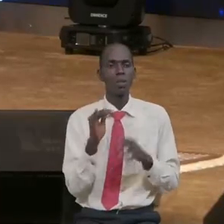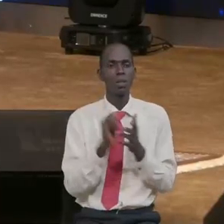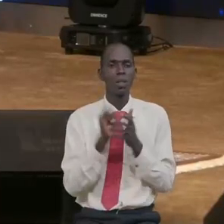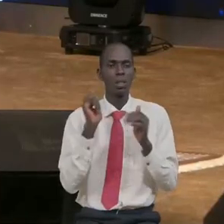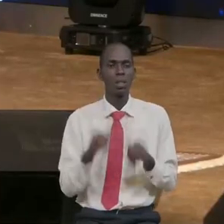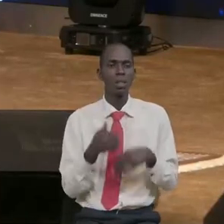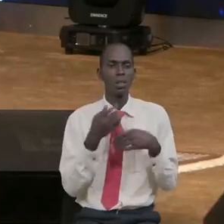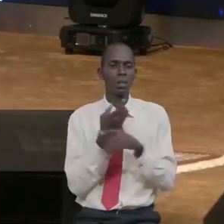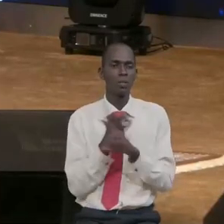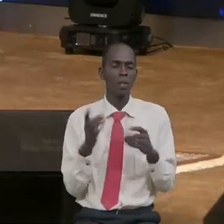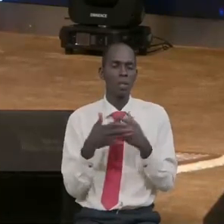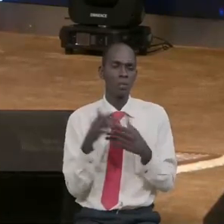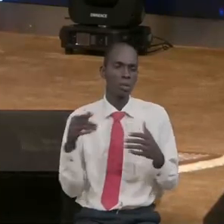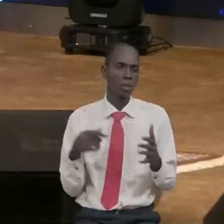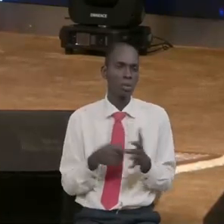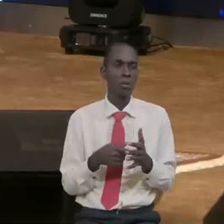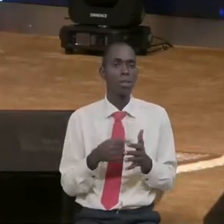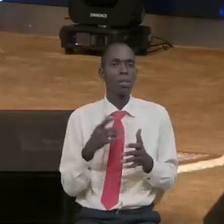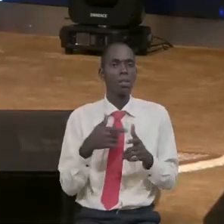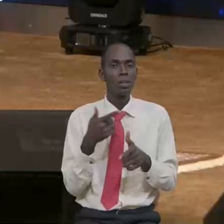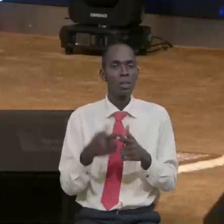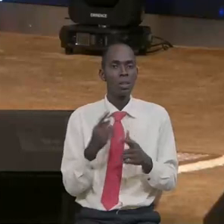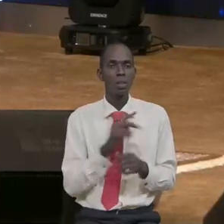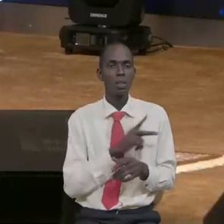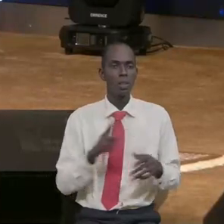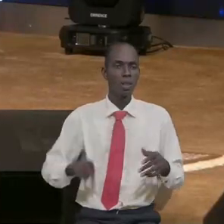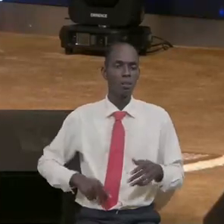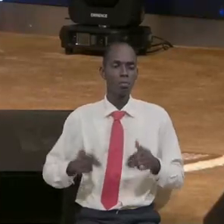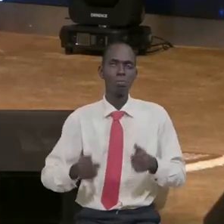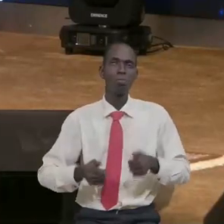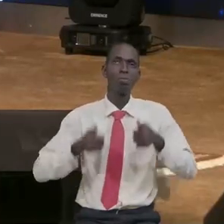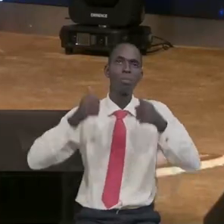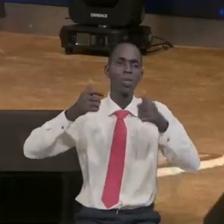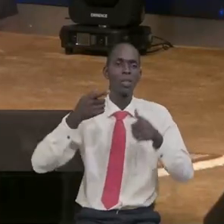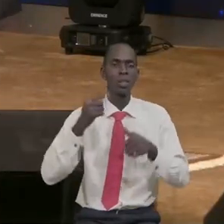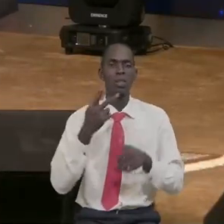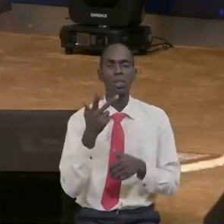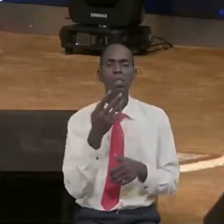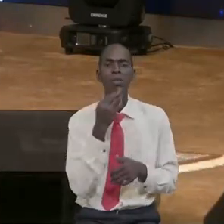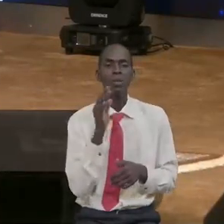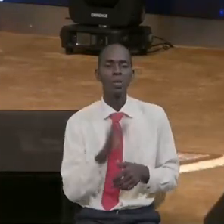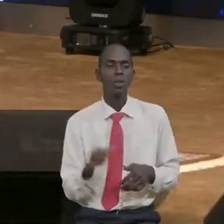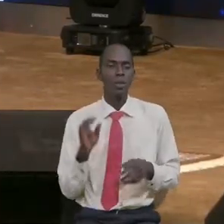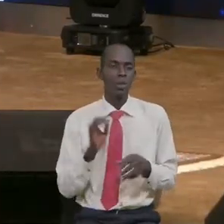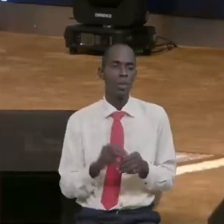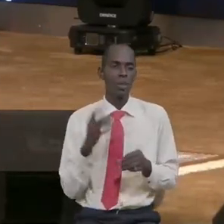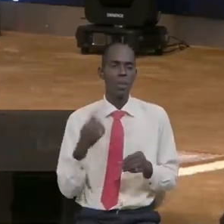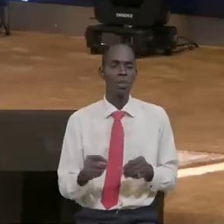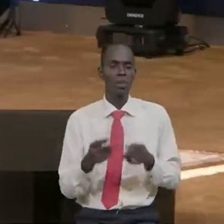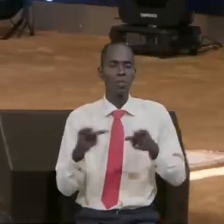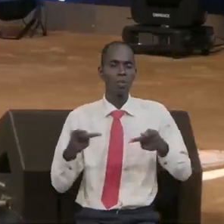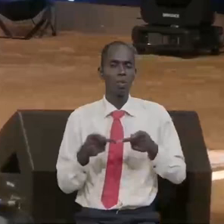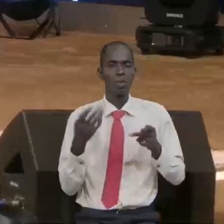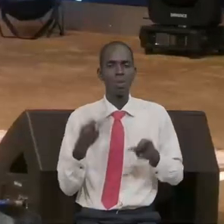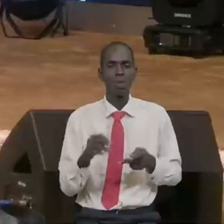Verset 30. Après cela, le roi fit prospérer Shadrach, Meshach et Abednego dans la province de Babylone.